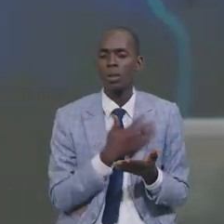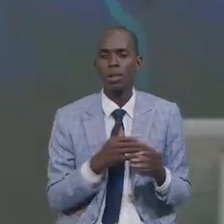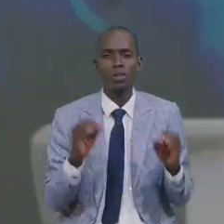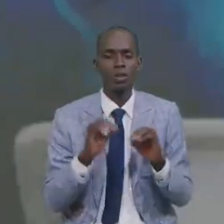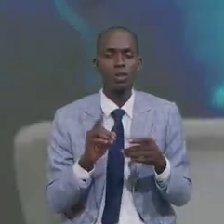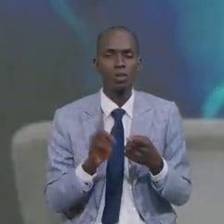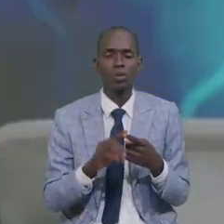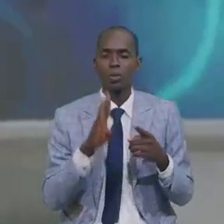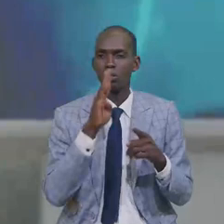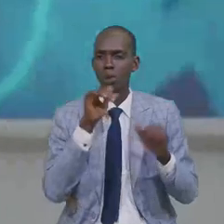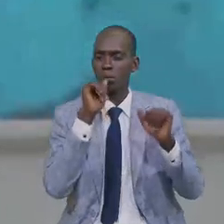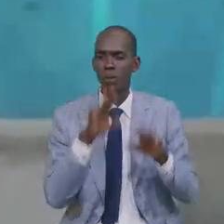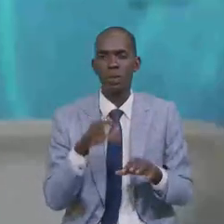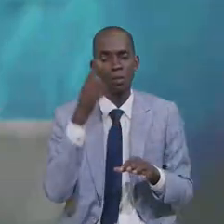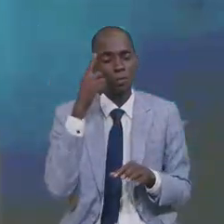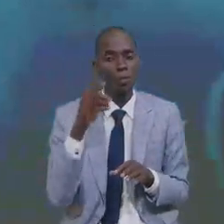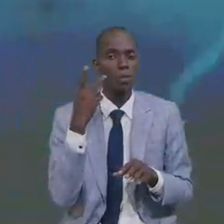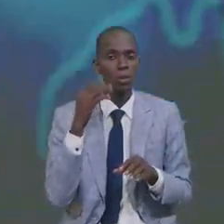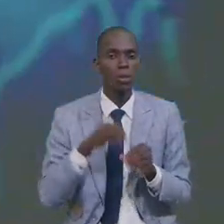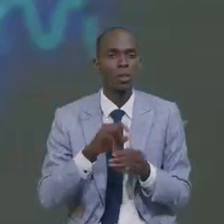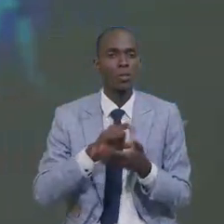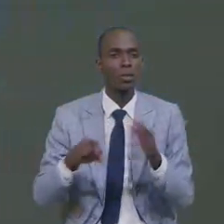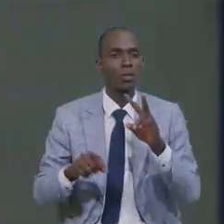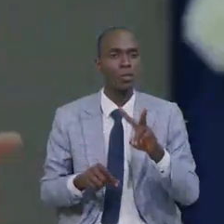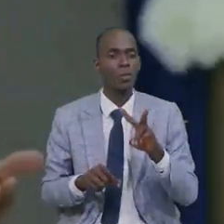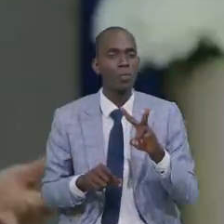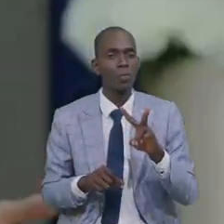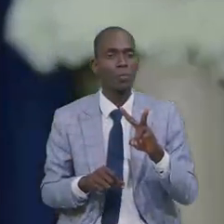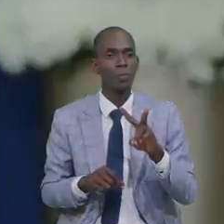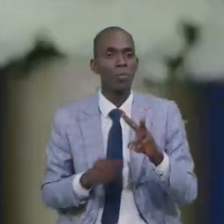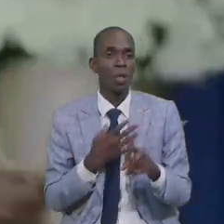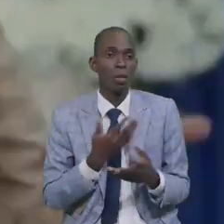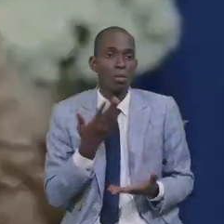Et rien ne sera récompensé. Verset 2, il nous dit.